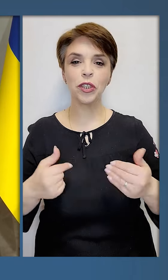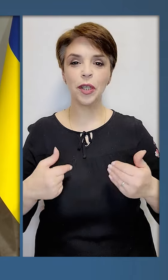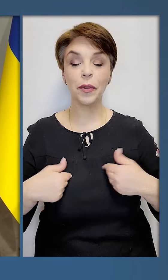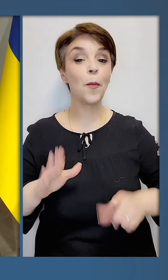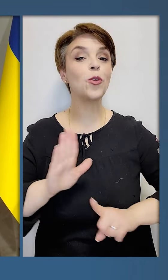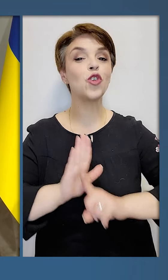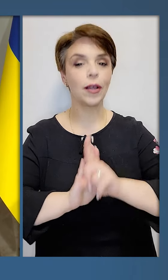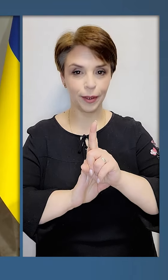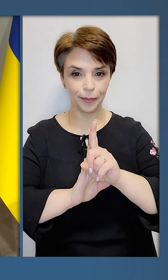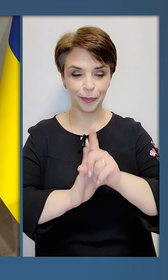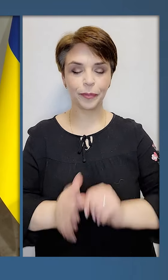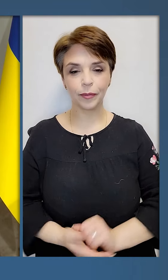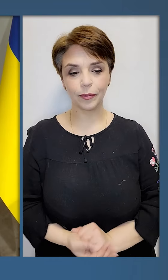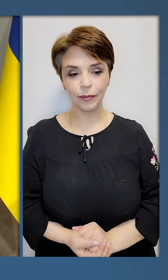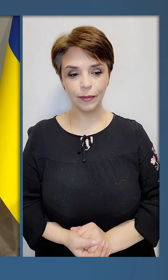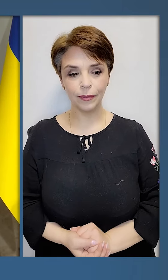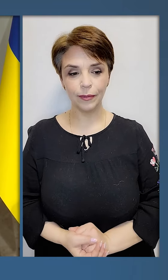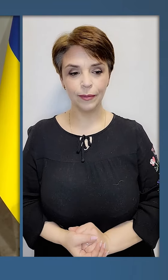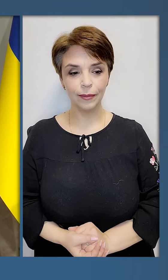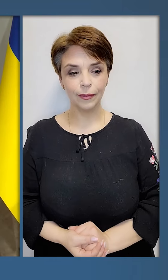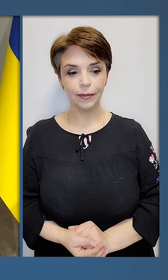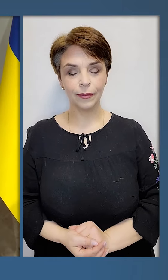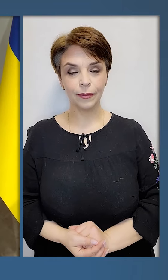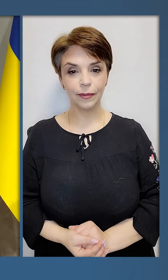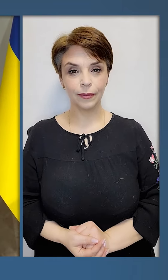Дозвольте мені почати.